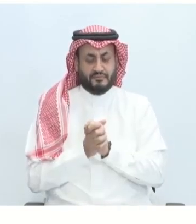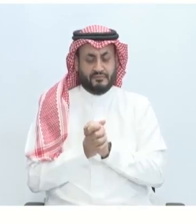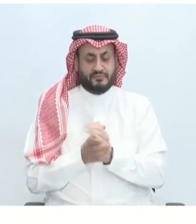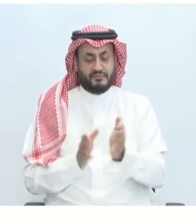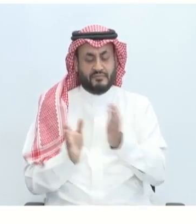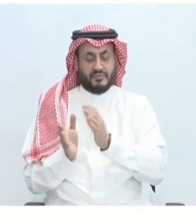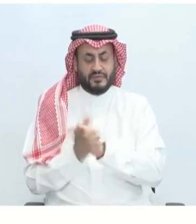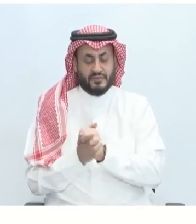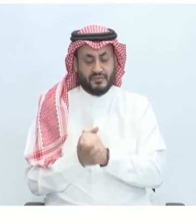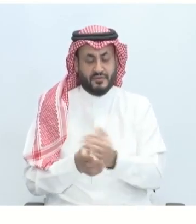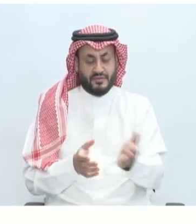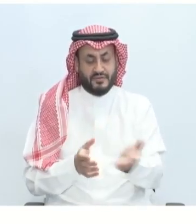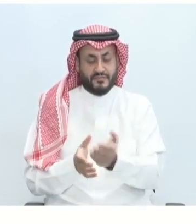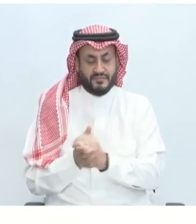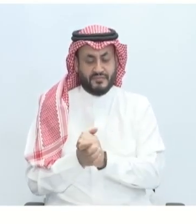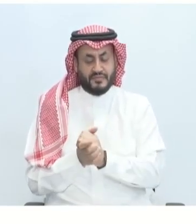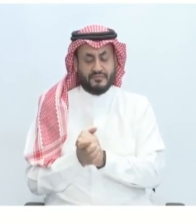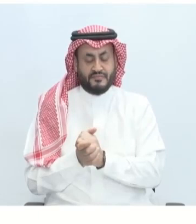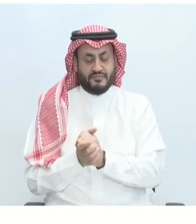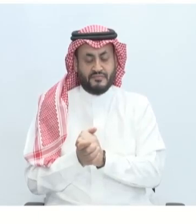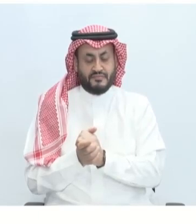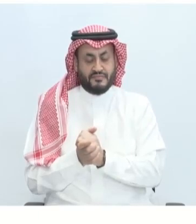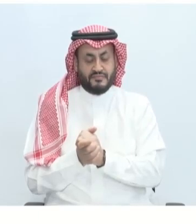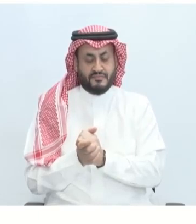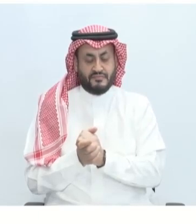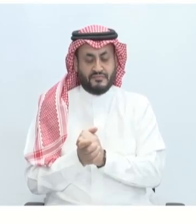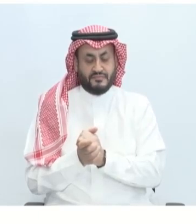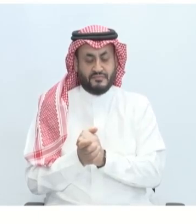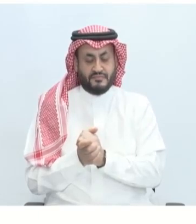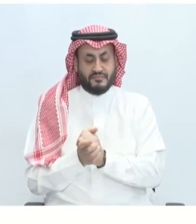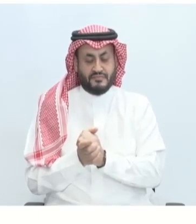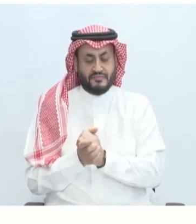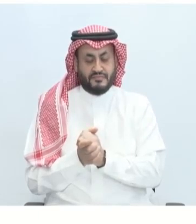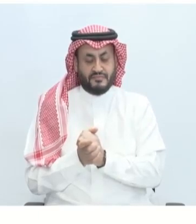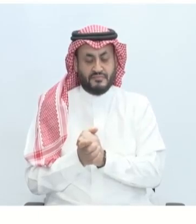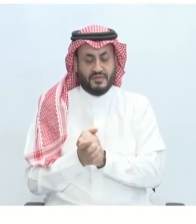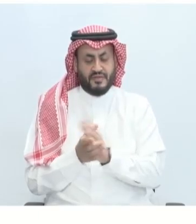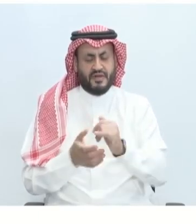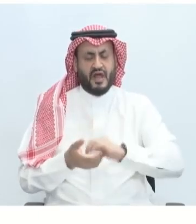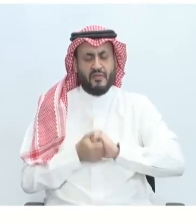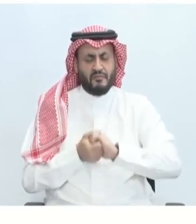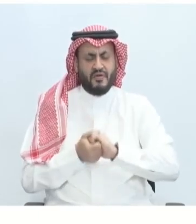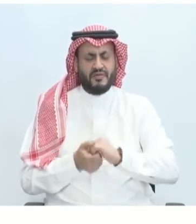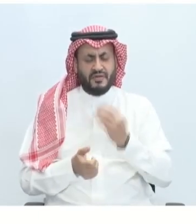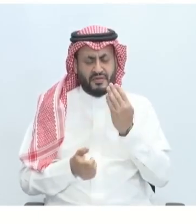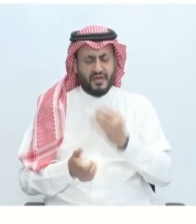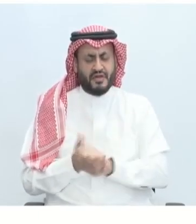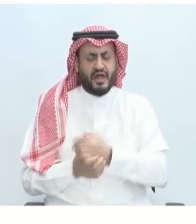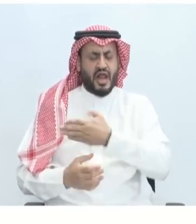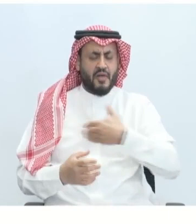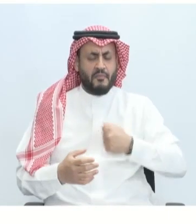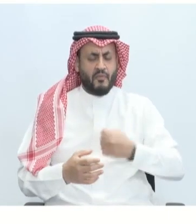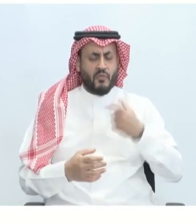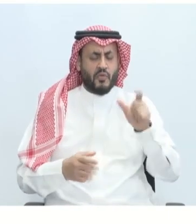ثم جاء بعد ذلك وعلى الله فليتوكل المؤمنون اي على الله جل وعلا الواحد القهار